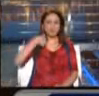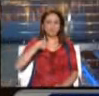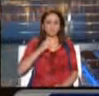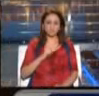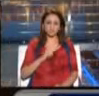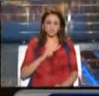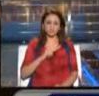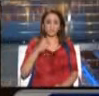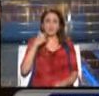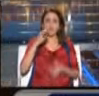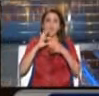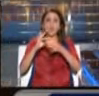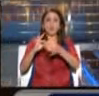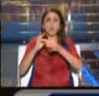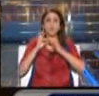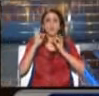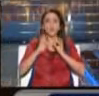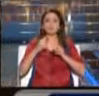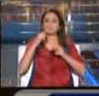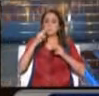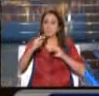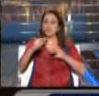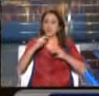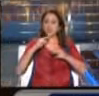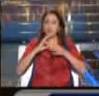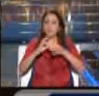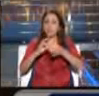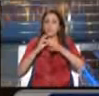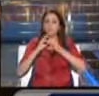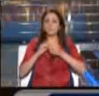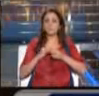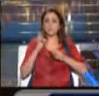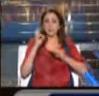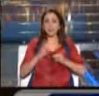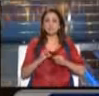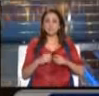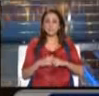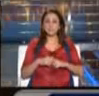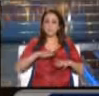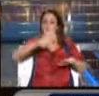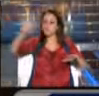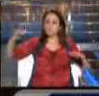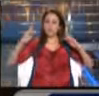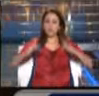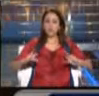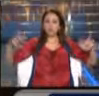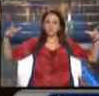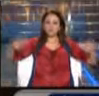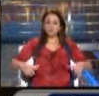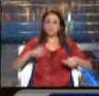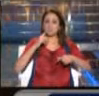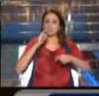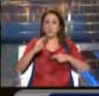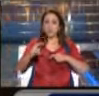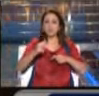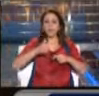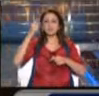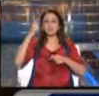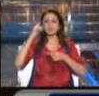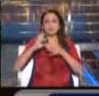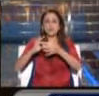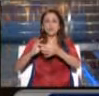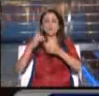هذه اللحظات؟ يعني ان يكون في يعني مائده حوار الجميع يقعد عليها، ده بيكون اقصر الطرق للتواصل